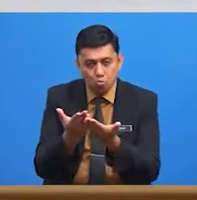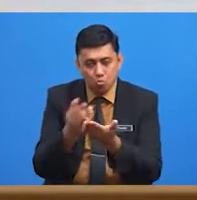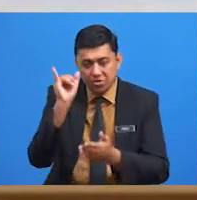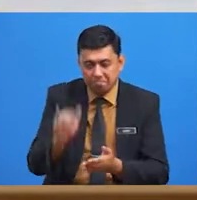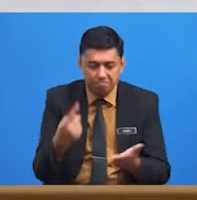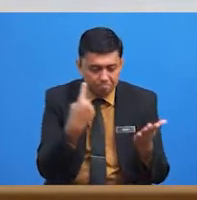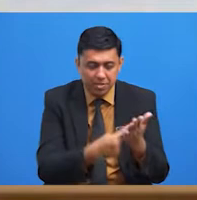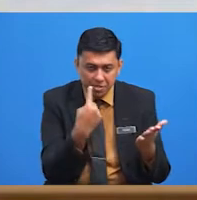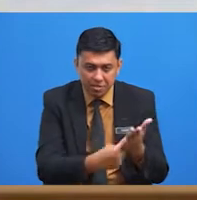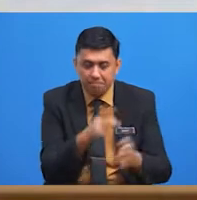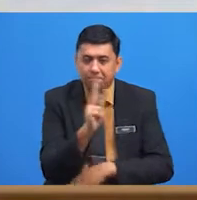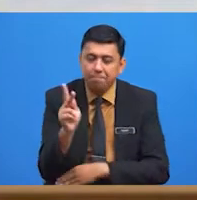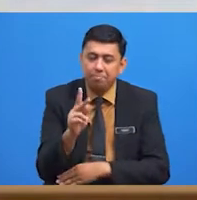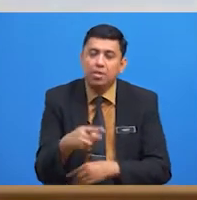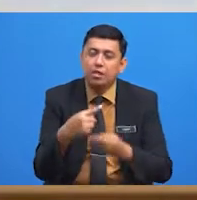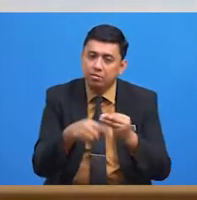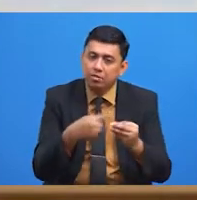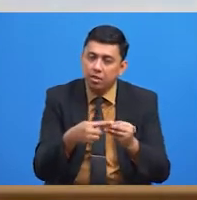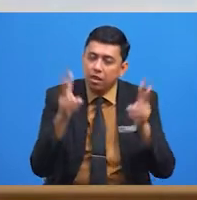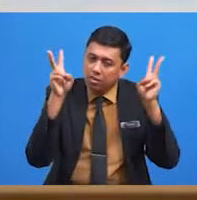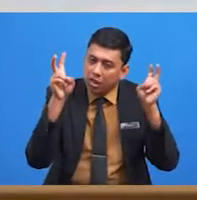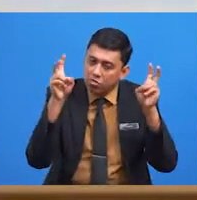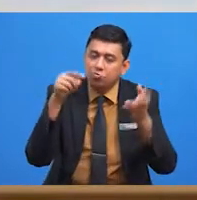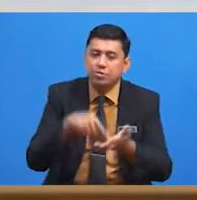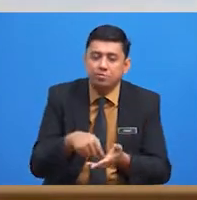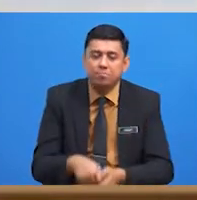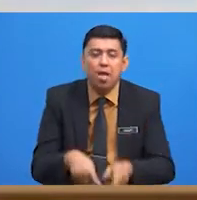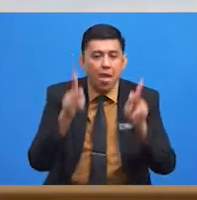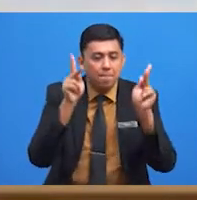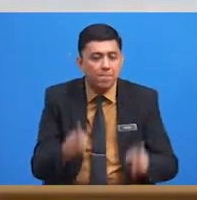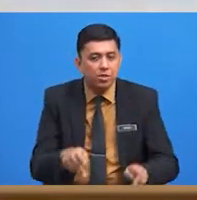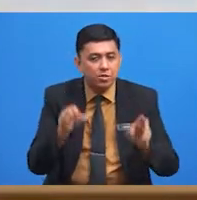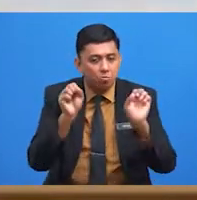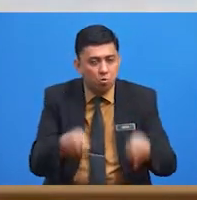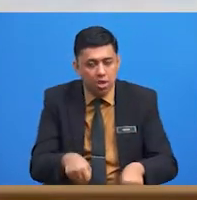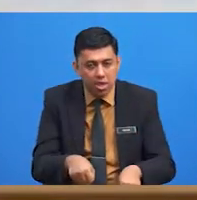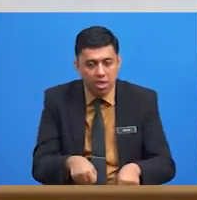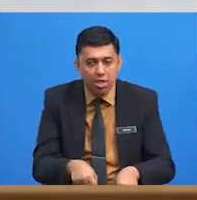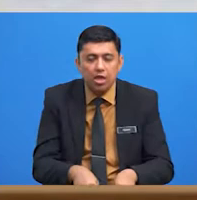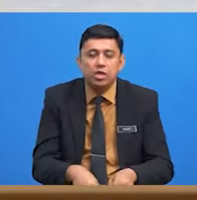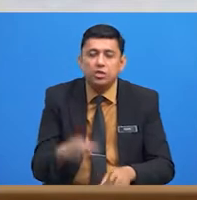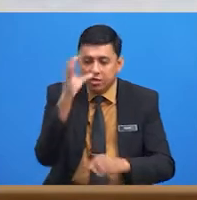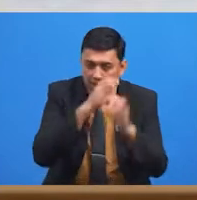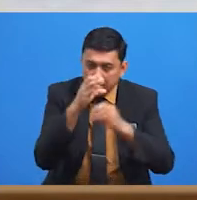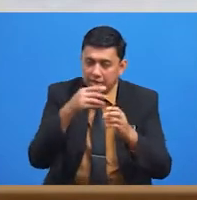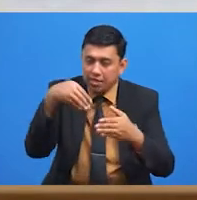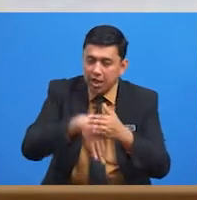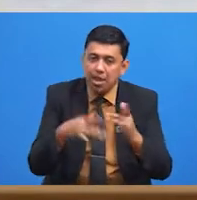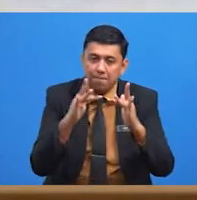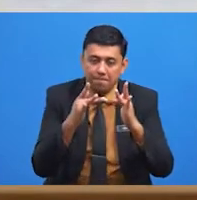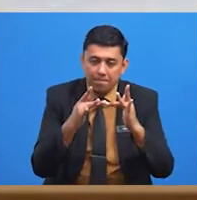yang membincangkan mengenai tajuk ini. Pelajar juga boleh mencari di laman sesawang yang